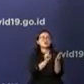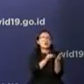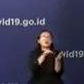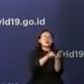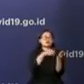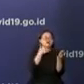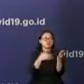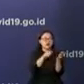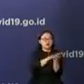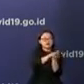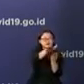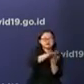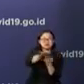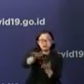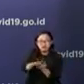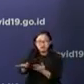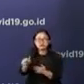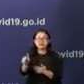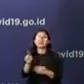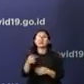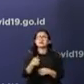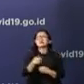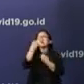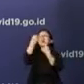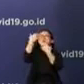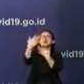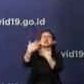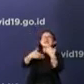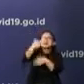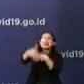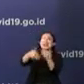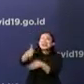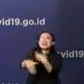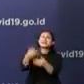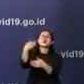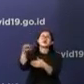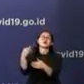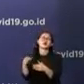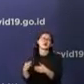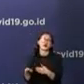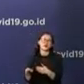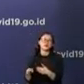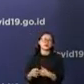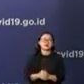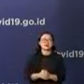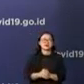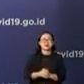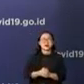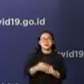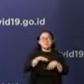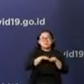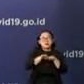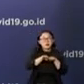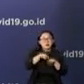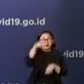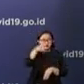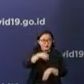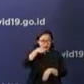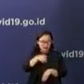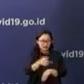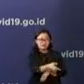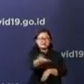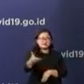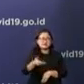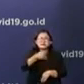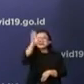karena pengetahuan kita tentang virus ini selalu berkembang setiap harinya dalam menghadapi adaptasi Kebiasaan Baru Salah satu